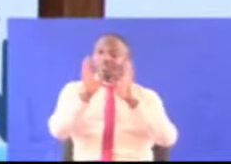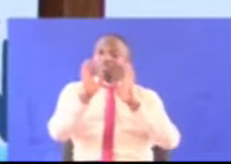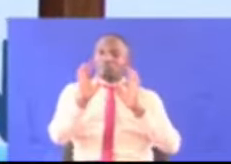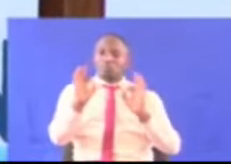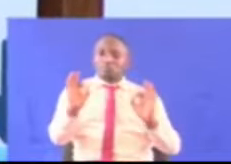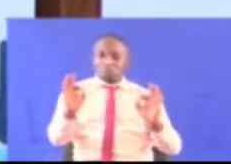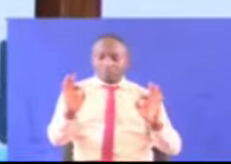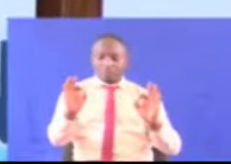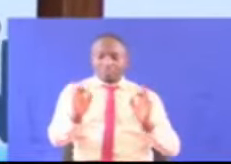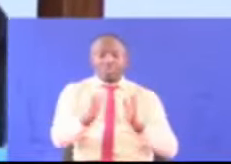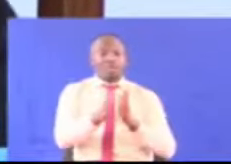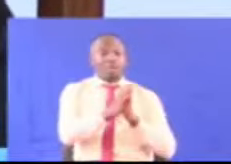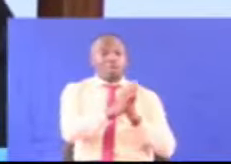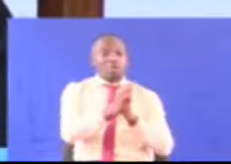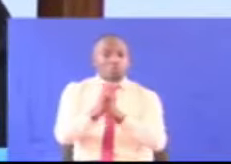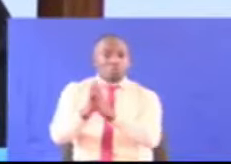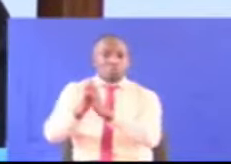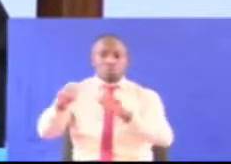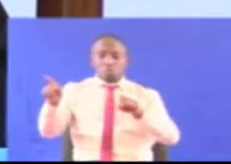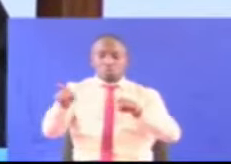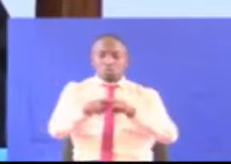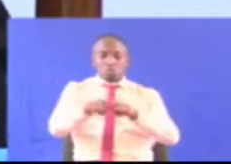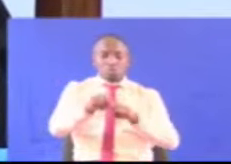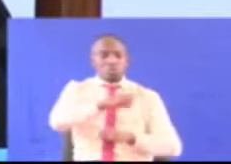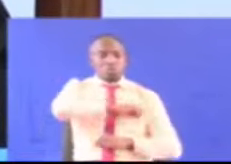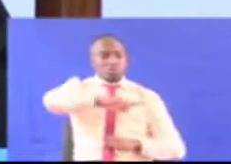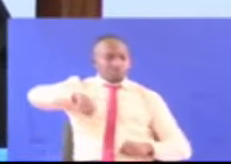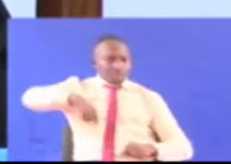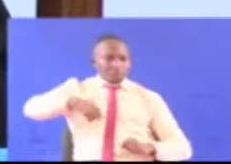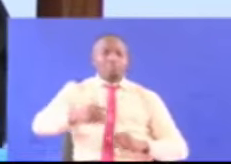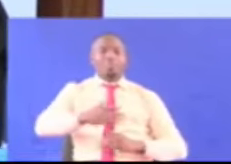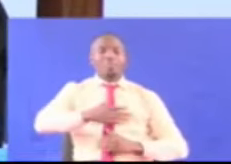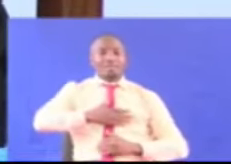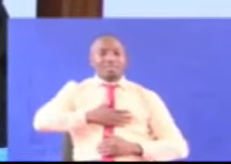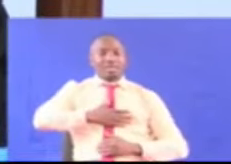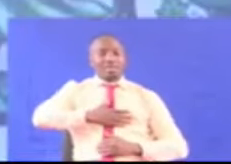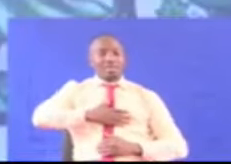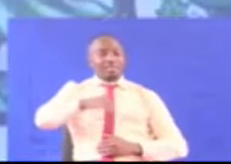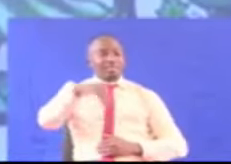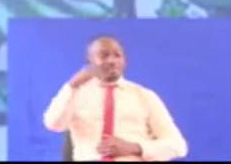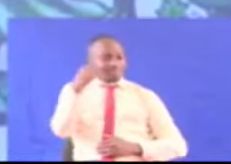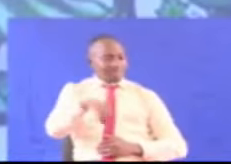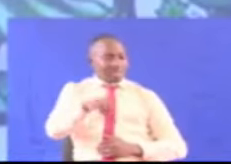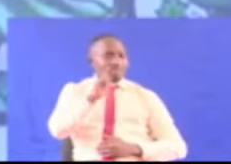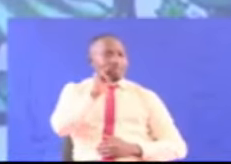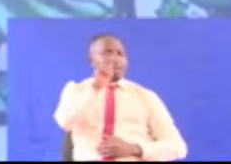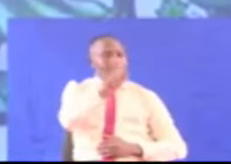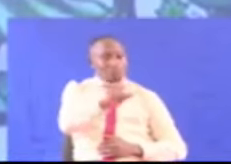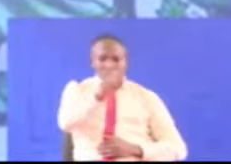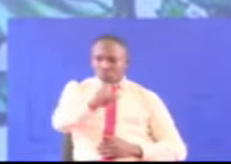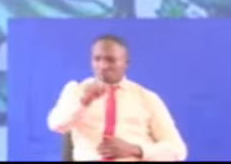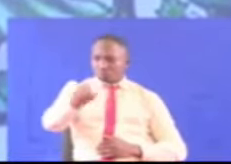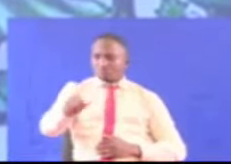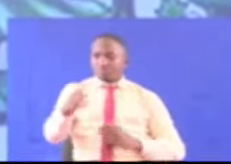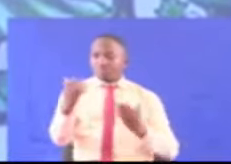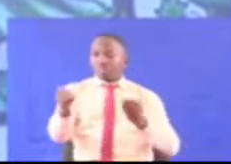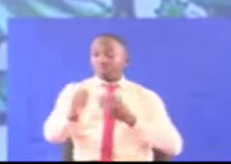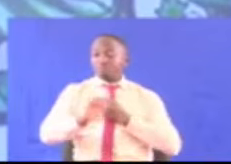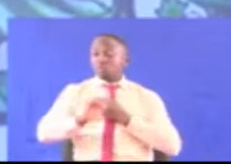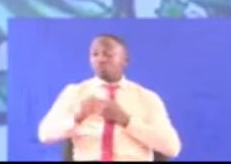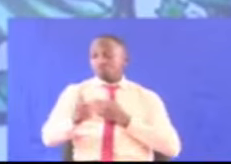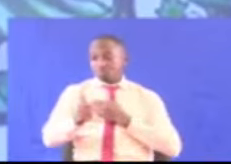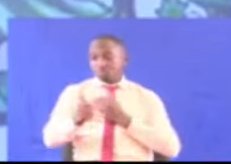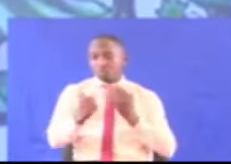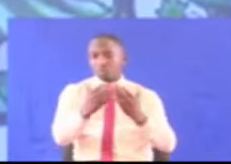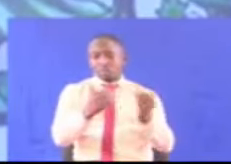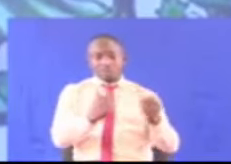nzuri sana. Nimewashukuru ndugu zangu wote. Asanteni sana kila mmoja wenu kwa mchango wake. Lakini mniruhusu sasa kwa